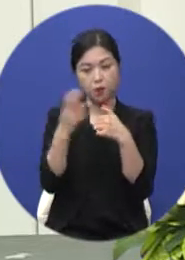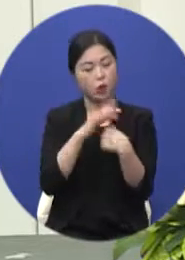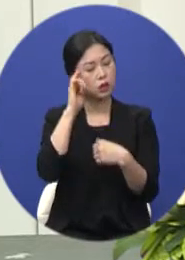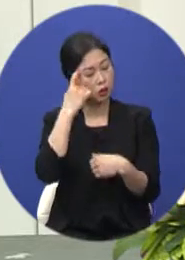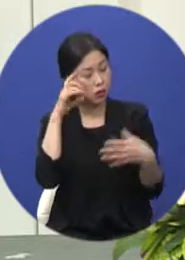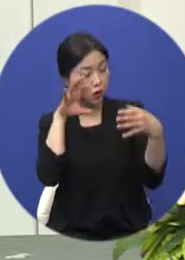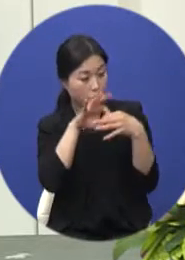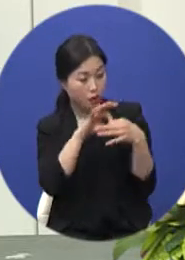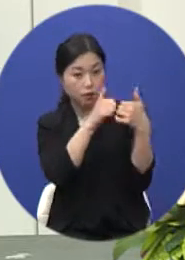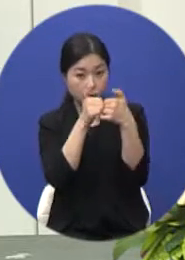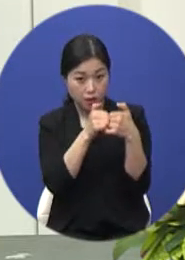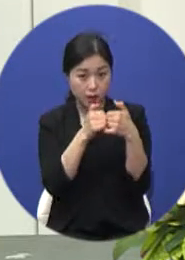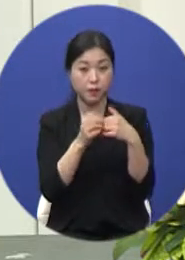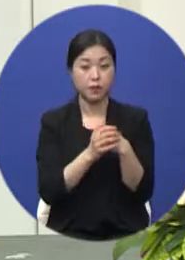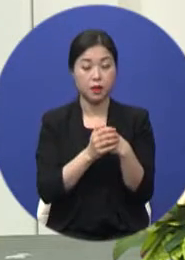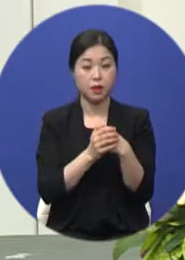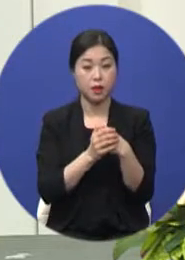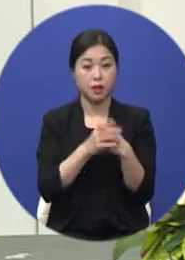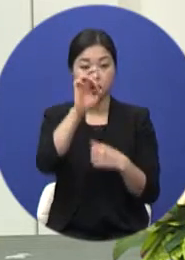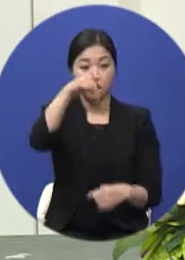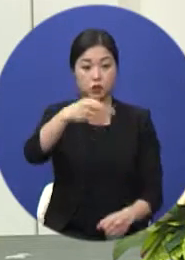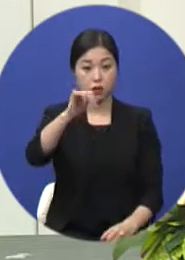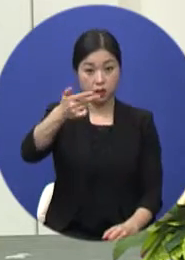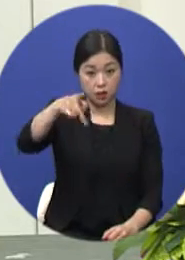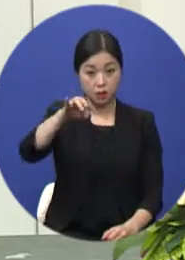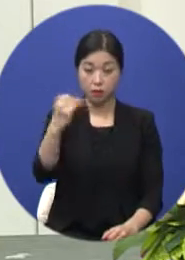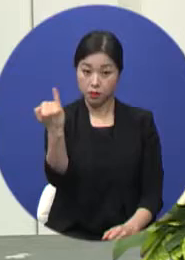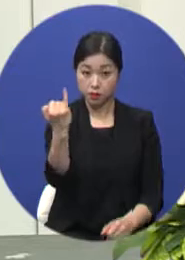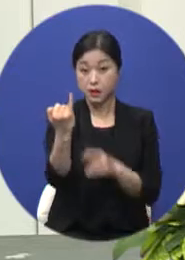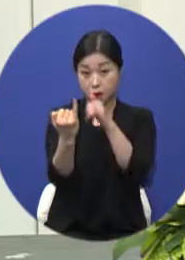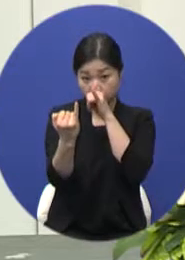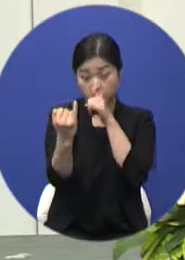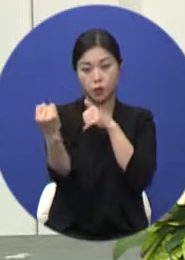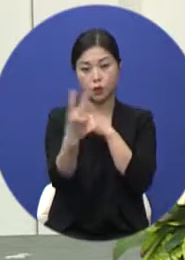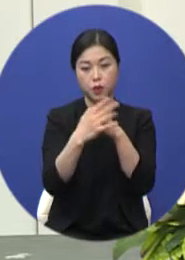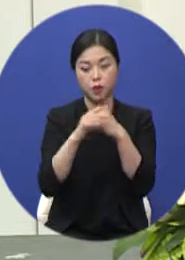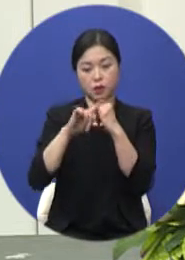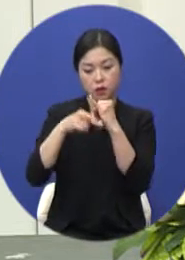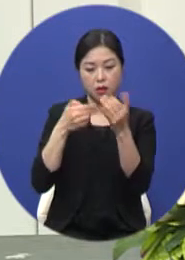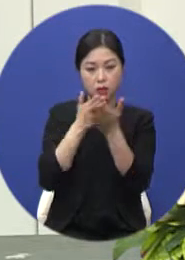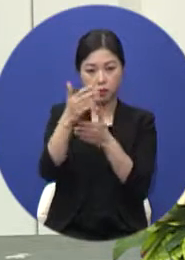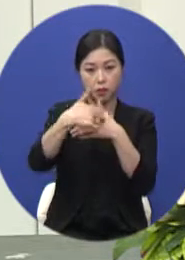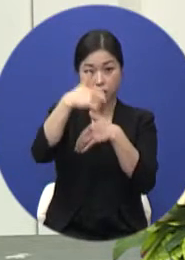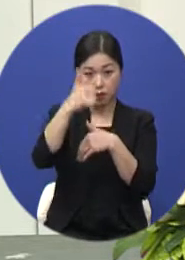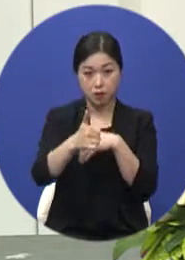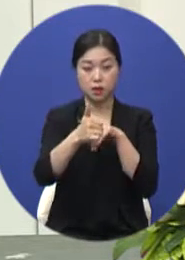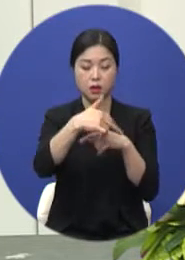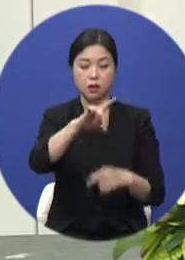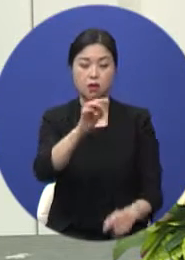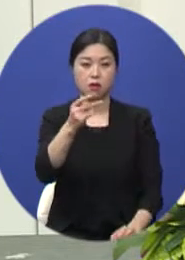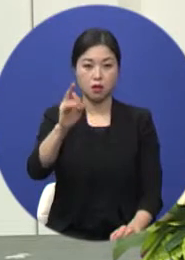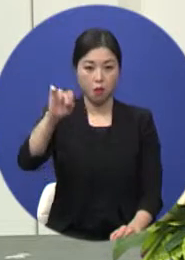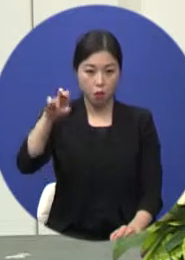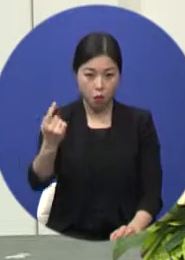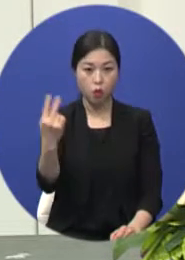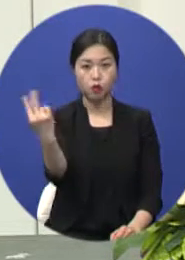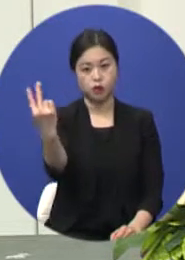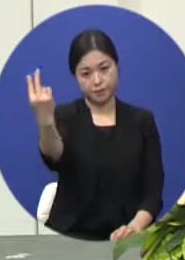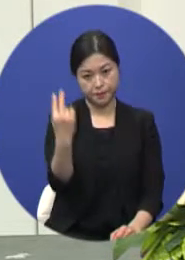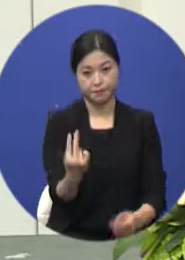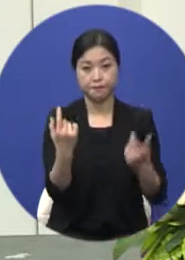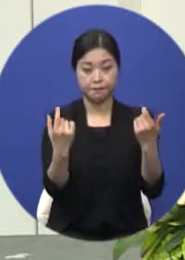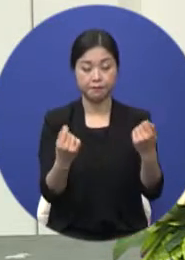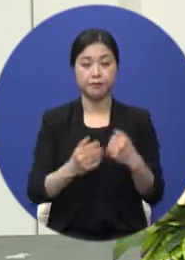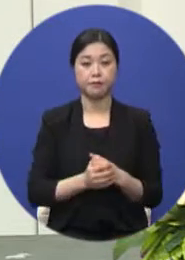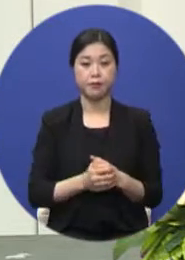상담. 정신과 의사 오늘 유은정 원장님 나와 계시고 또 산부인과 전문의 성형모 원장 나와 계십니다.